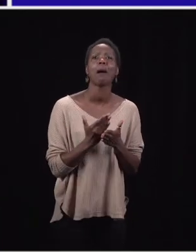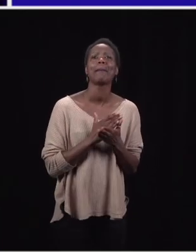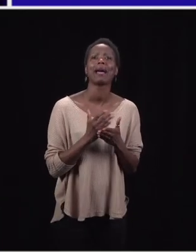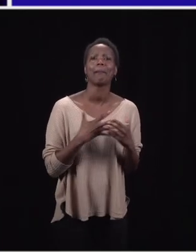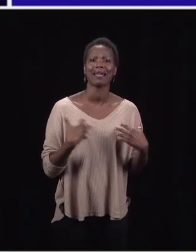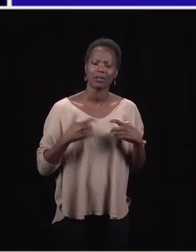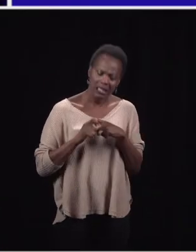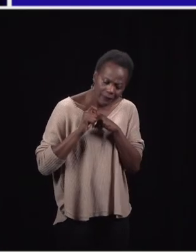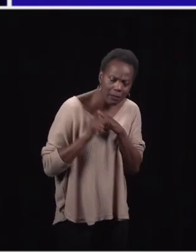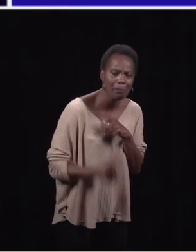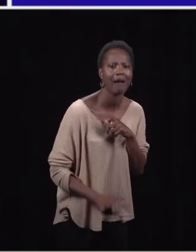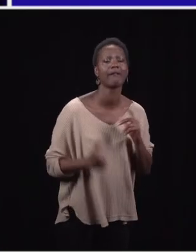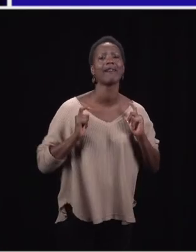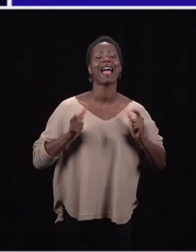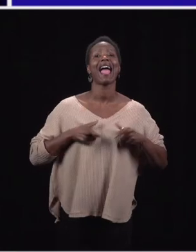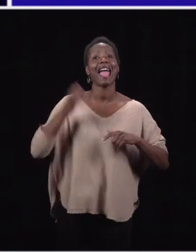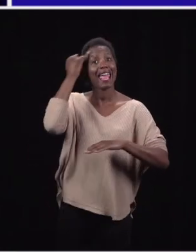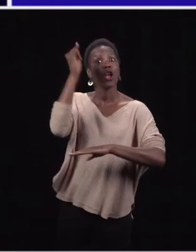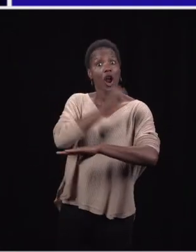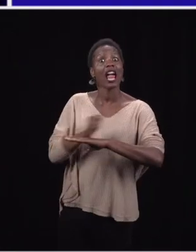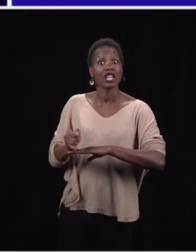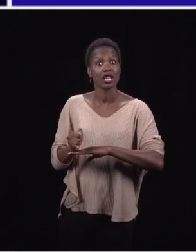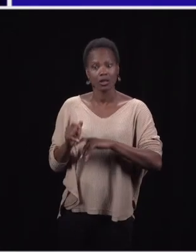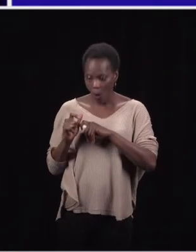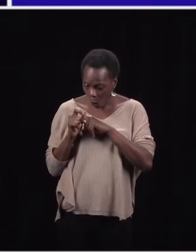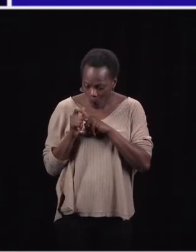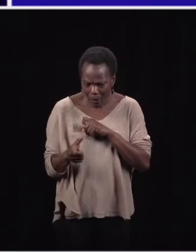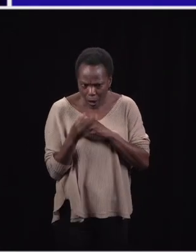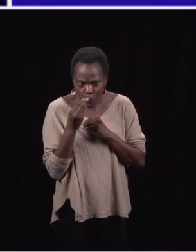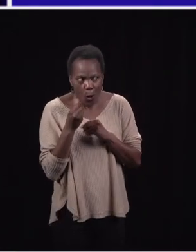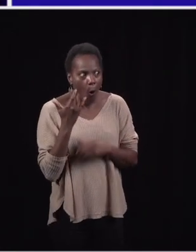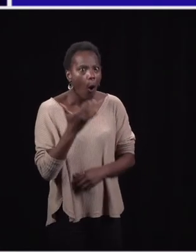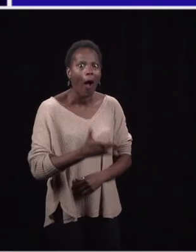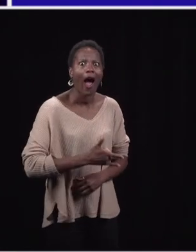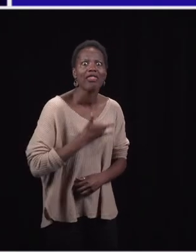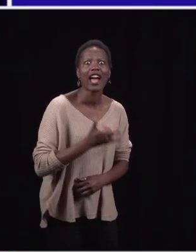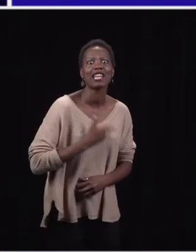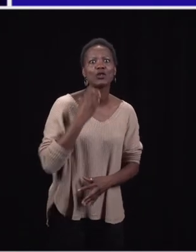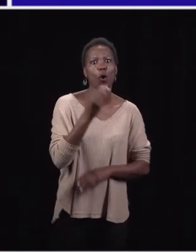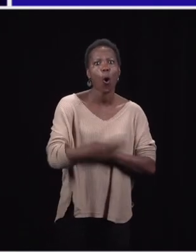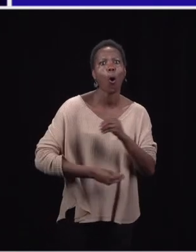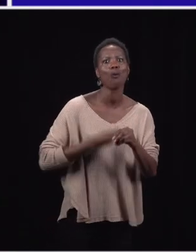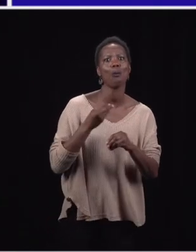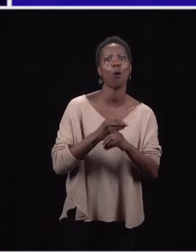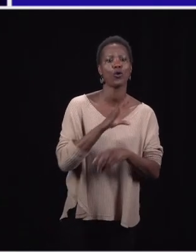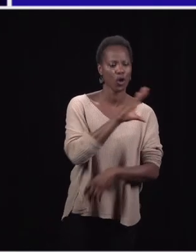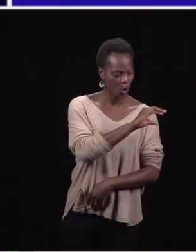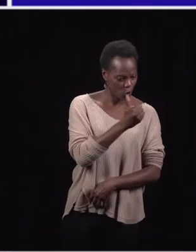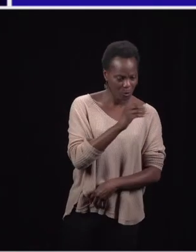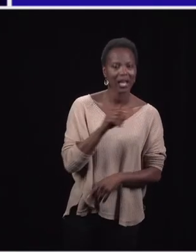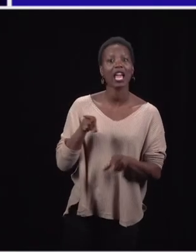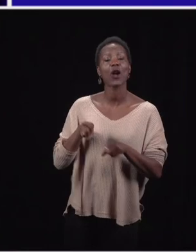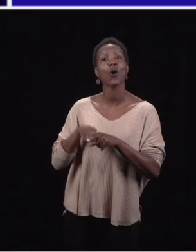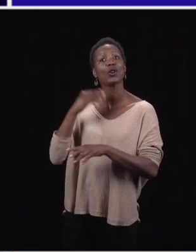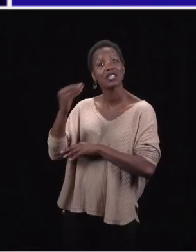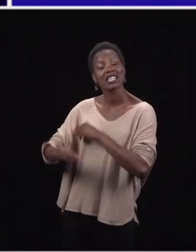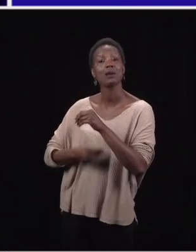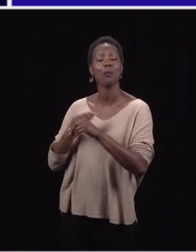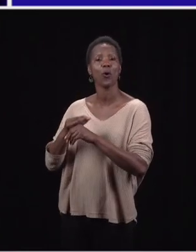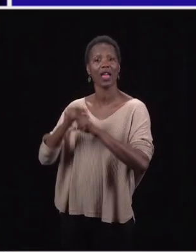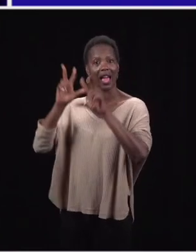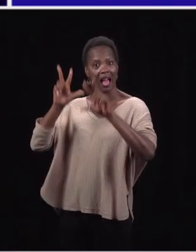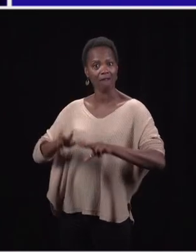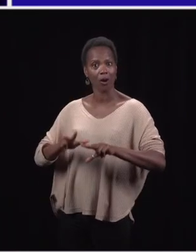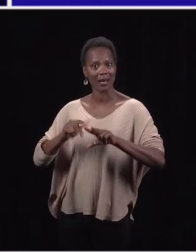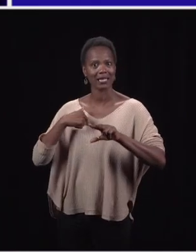une école d'ingénieur c'est là que j'ai commencé à m'intéresser à tout ce qui est numérique à l'informatique et en particulier à l'intelligence artificielle